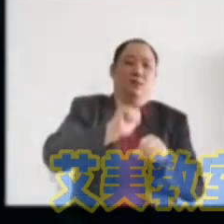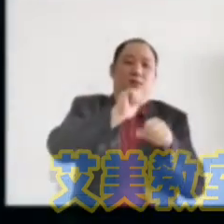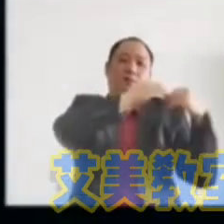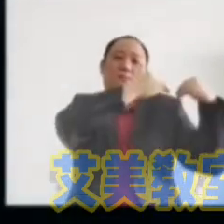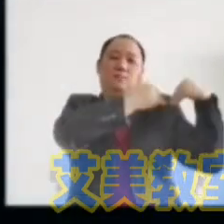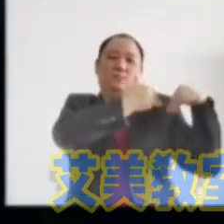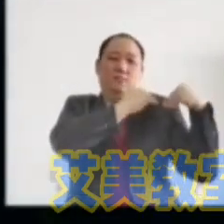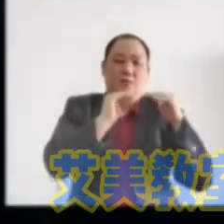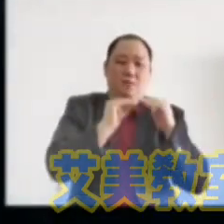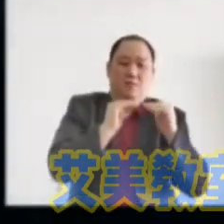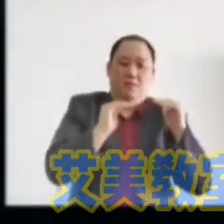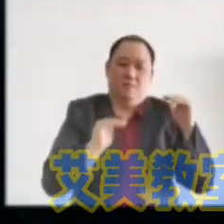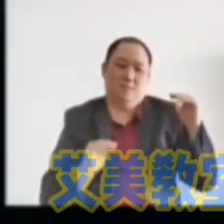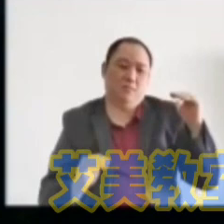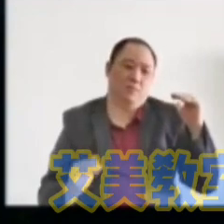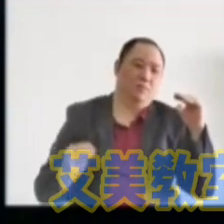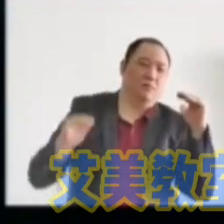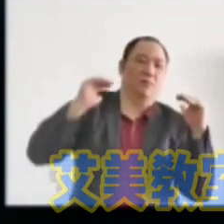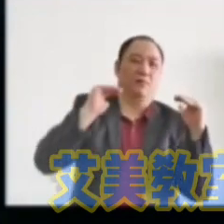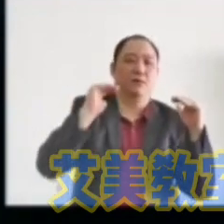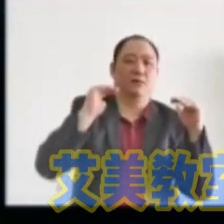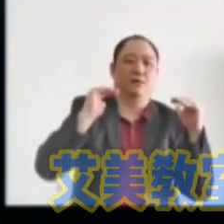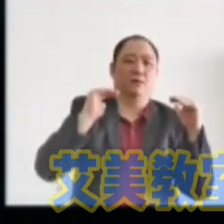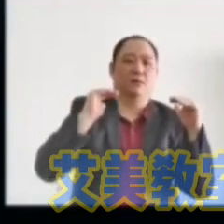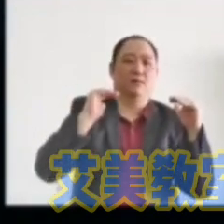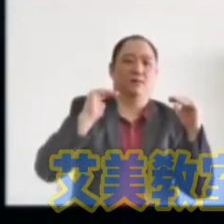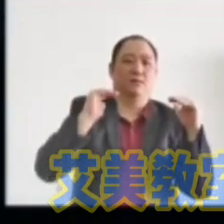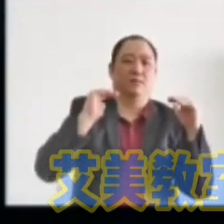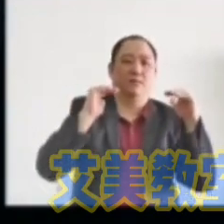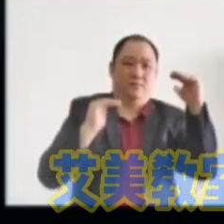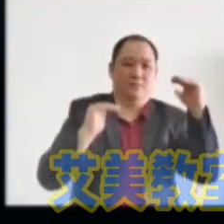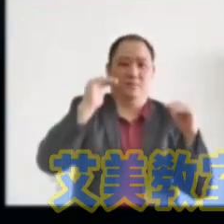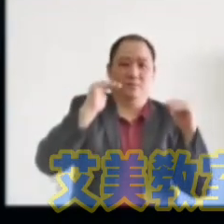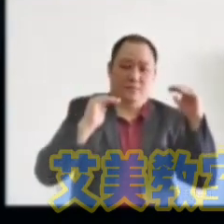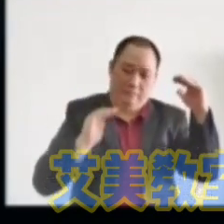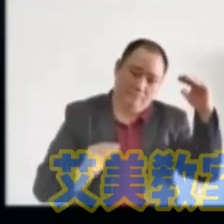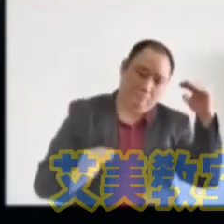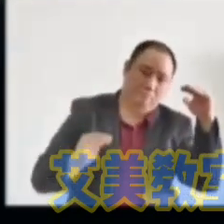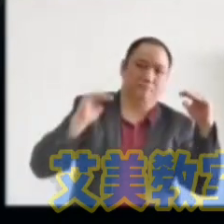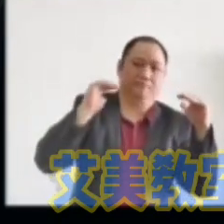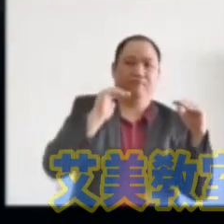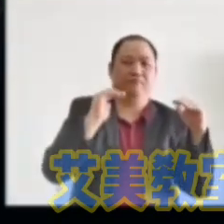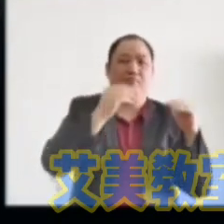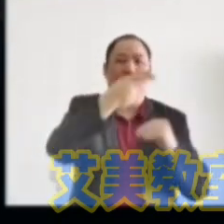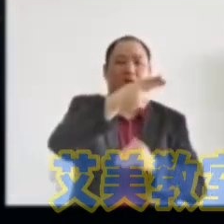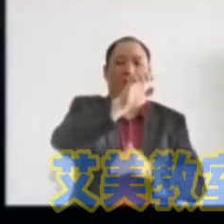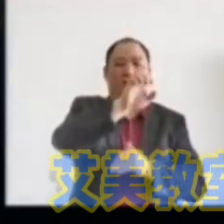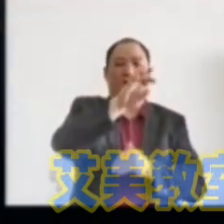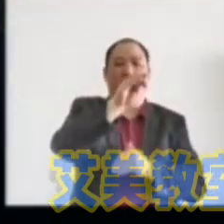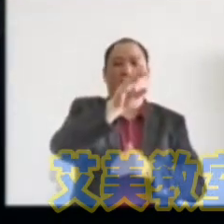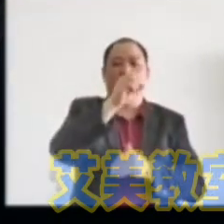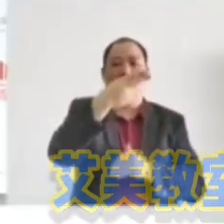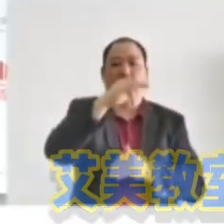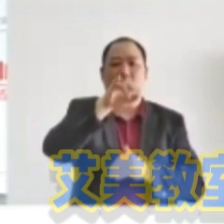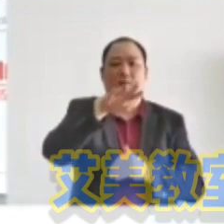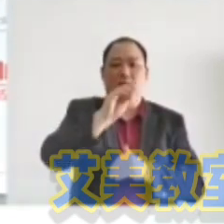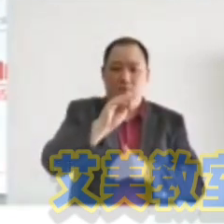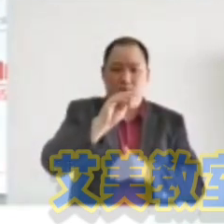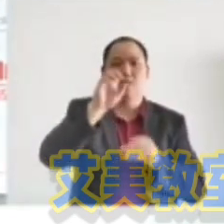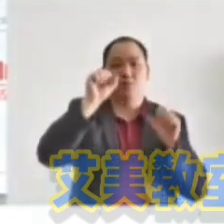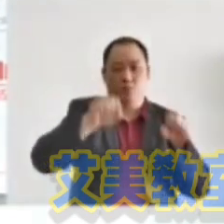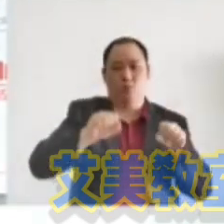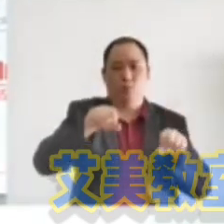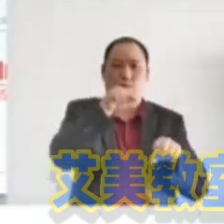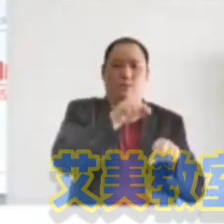呢， balance 的工作呢，就是负责帮你拉到去一个水平平衡的一个水平线。所以这个